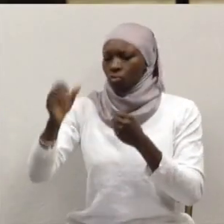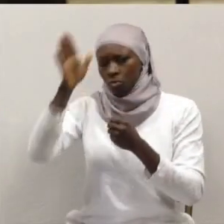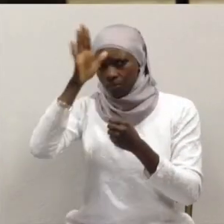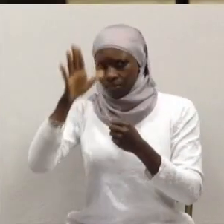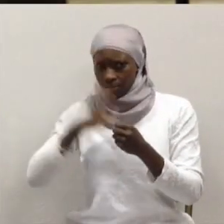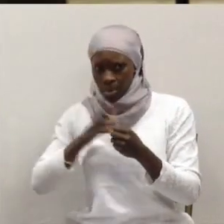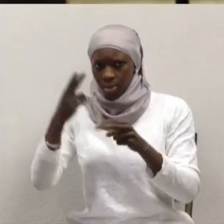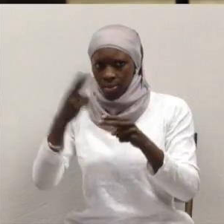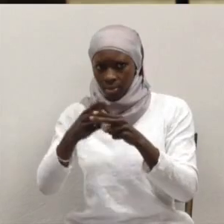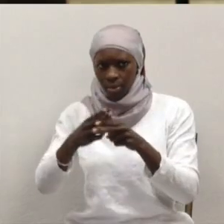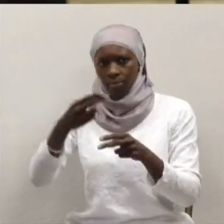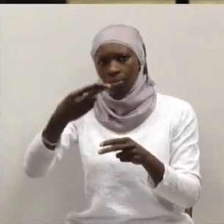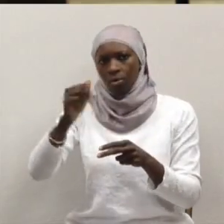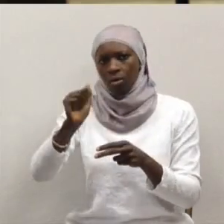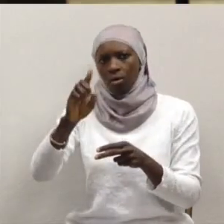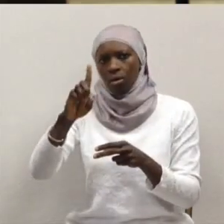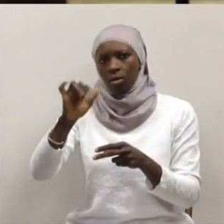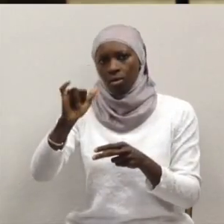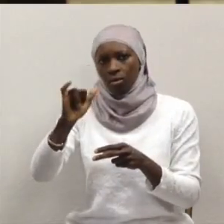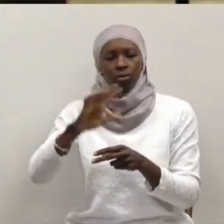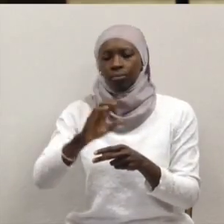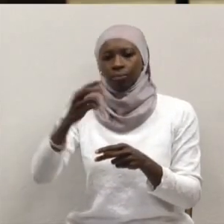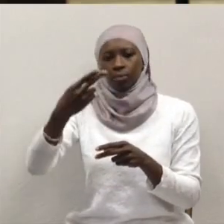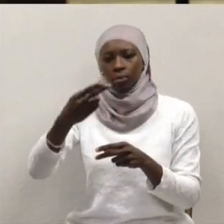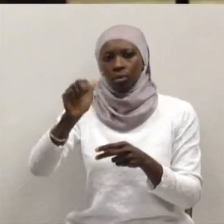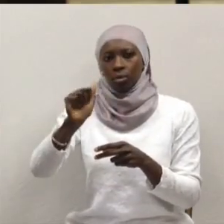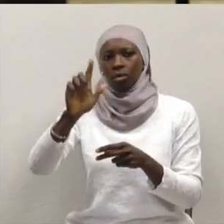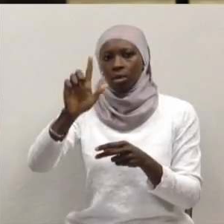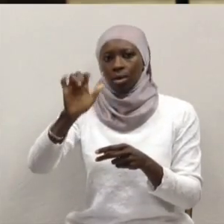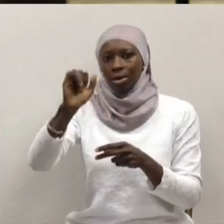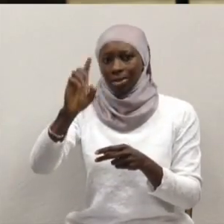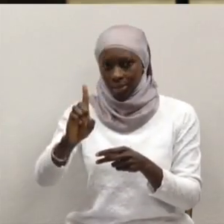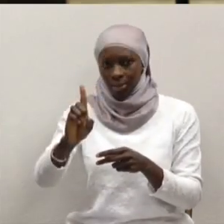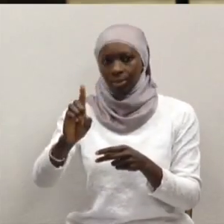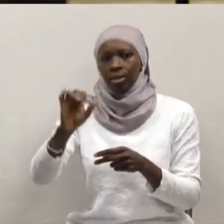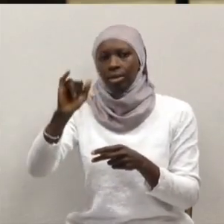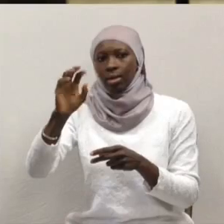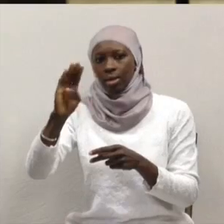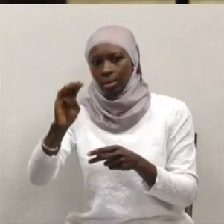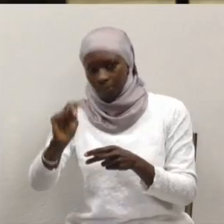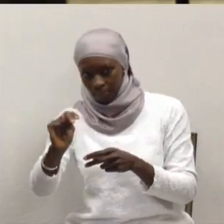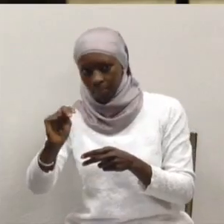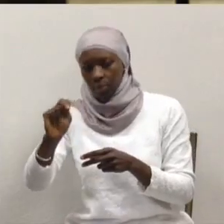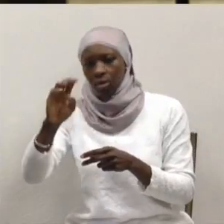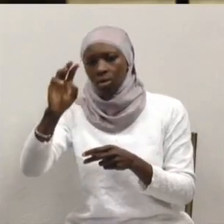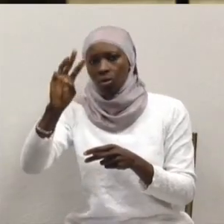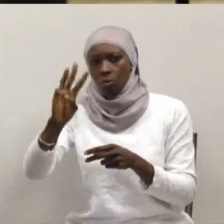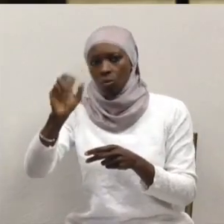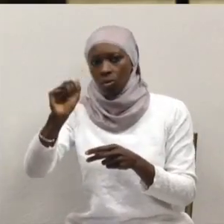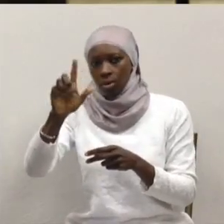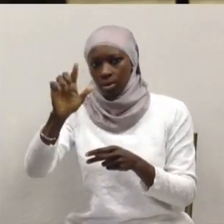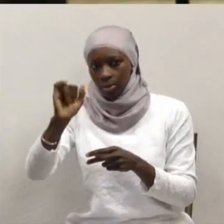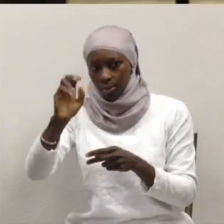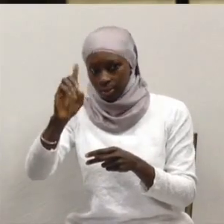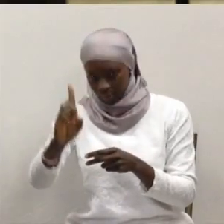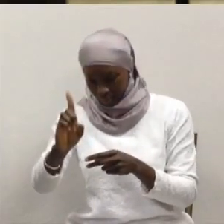So the Prophet ﷺ wanted to avoid military conflict at any expense. So he was